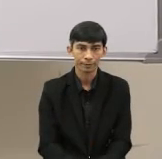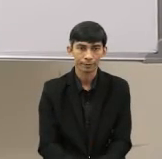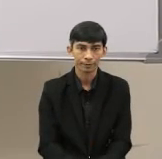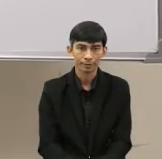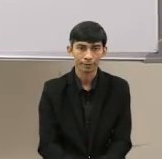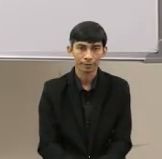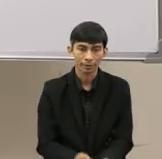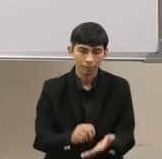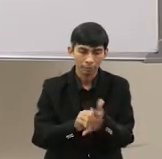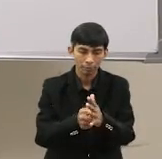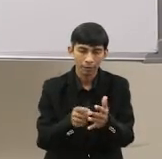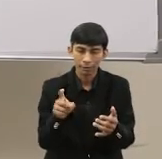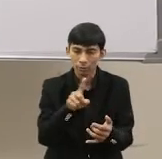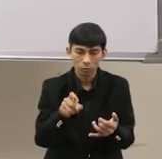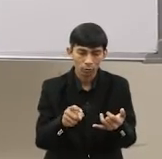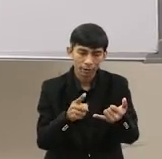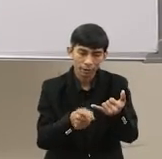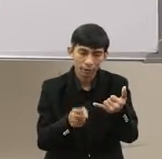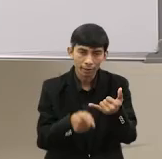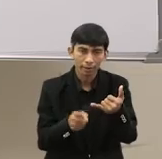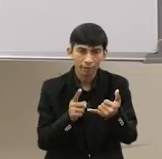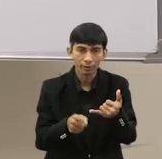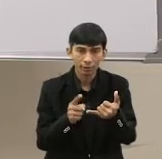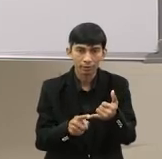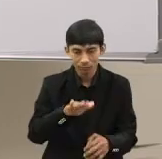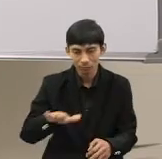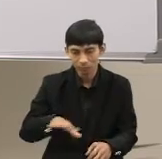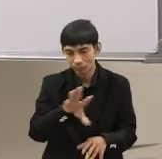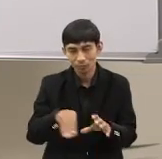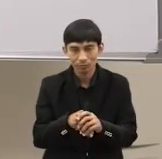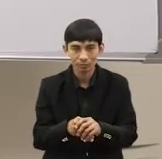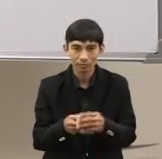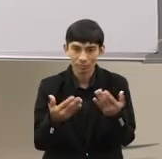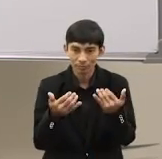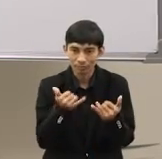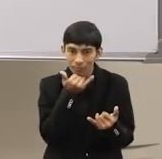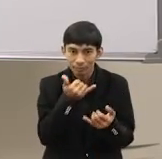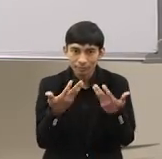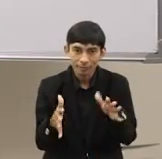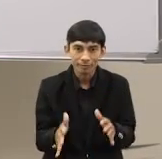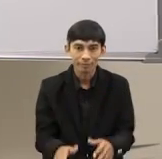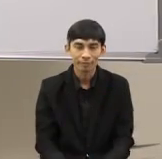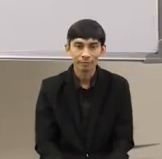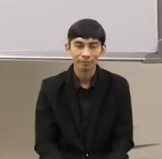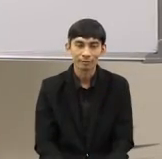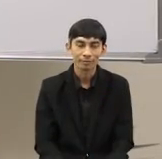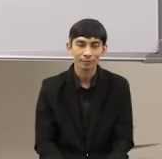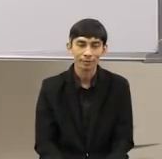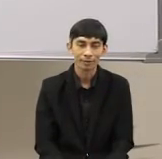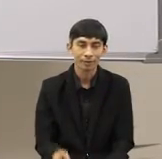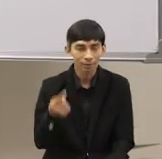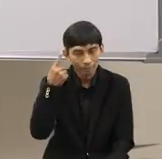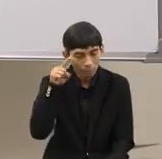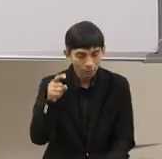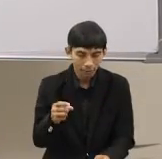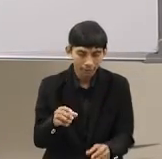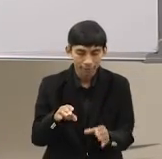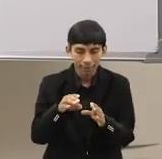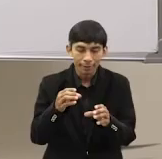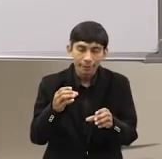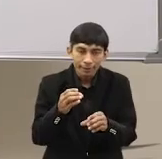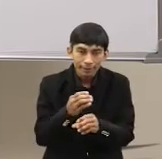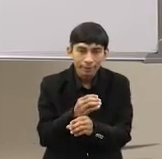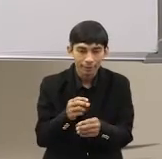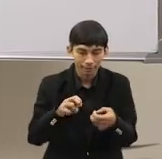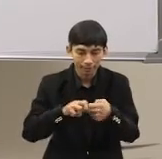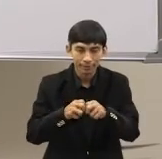khóc cứ chấm nót rồi bà con khóc hơi rô ca kẹ nè chấm nót à sài tới lỡ xâm nua để